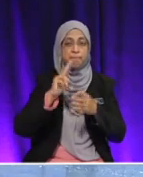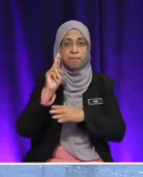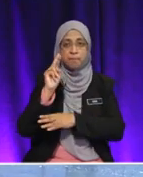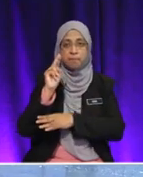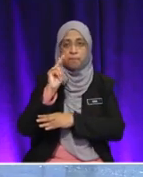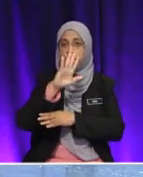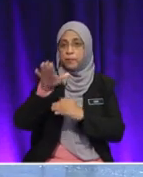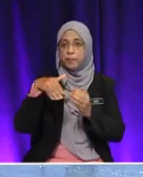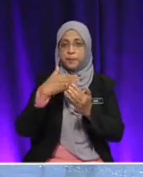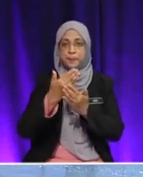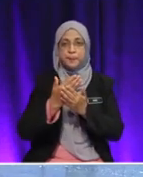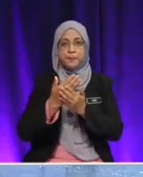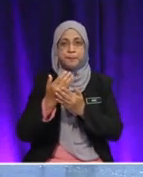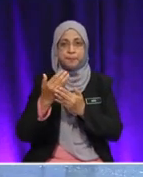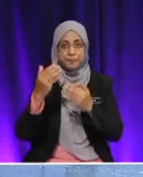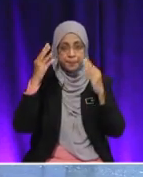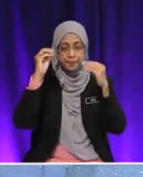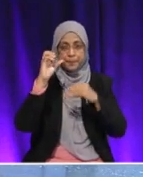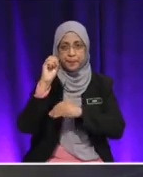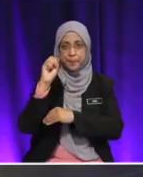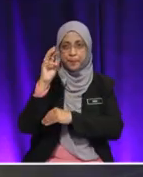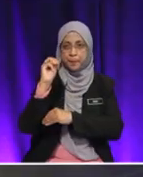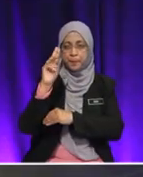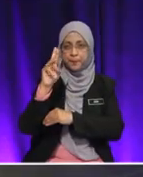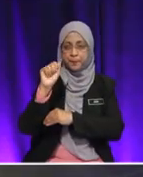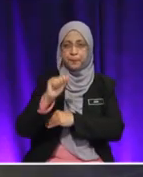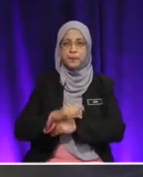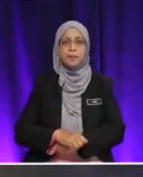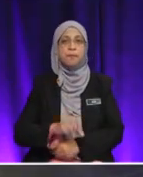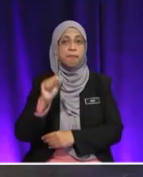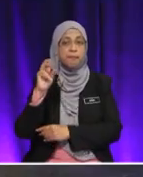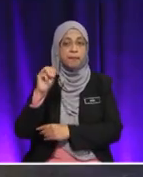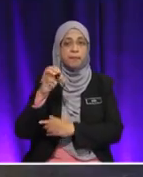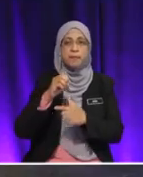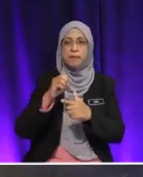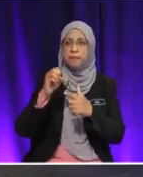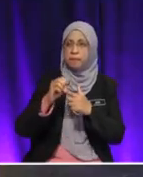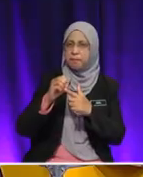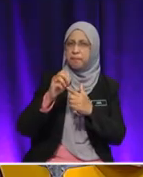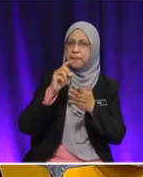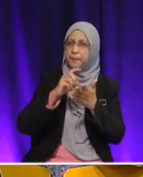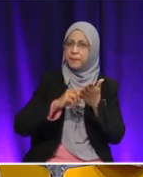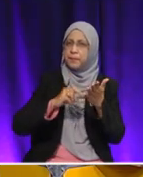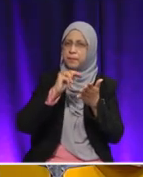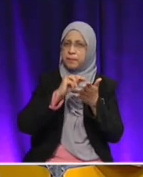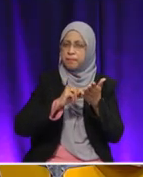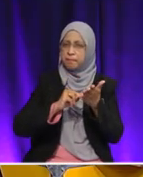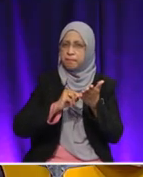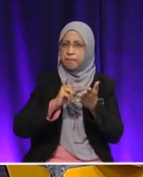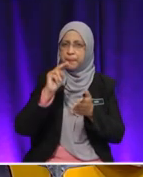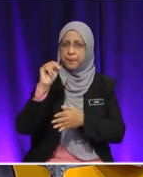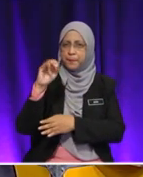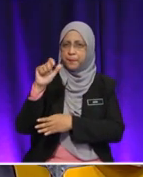universalmu untuk pembelajarannya pula antara nilai universal yang kita dapat terapkan